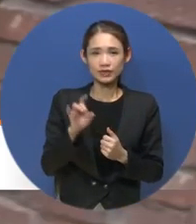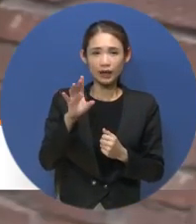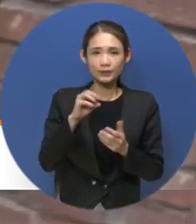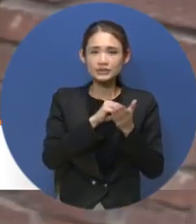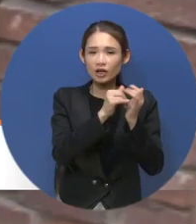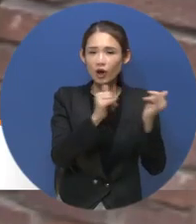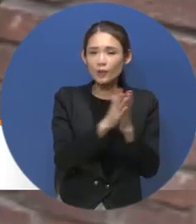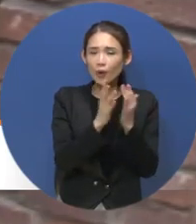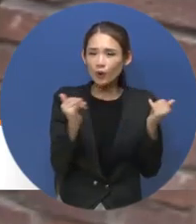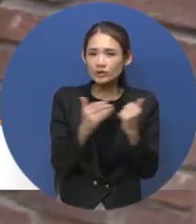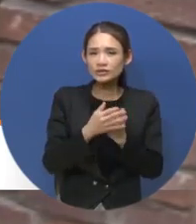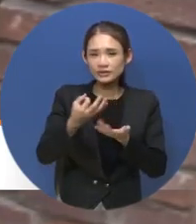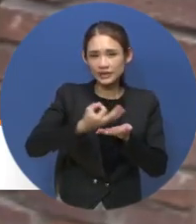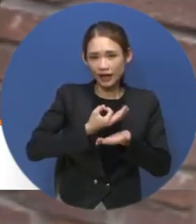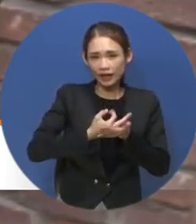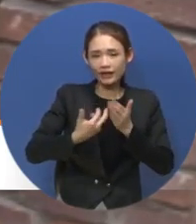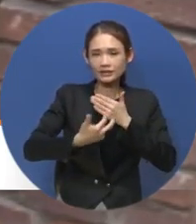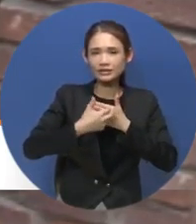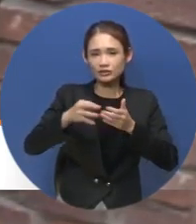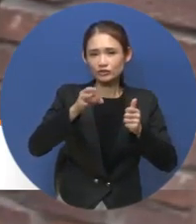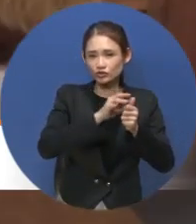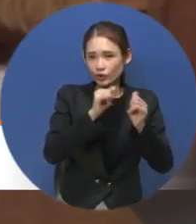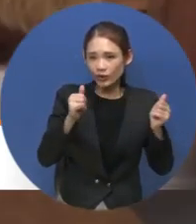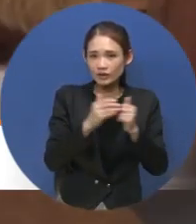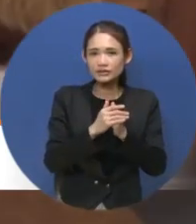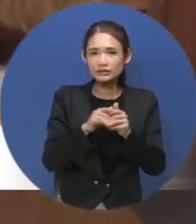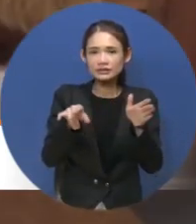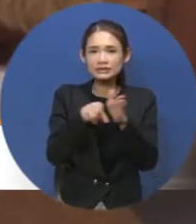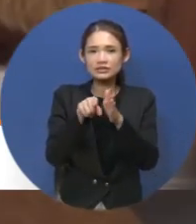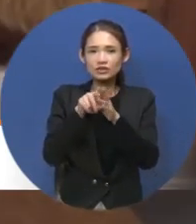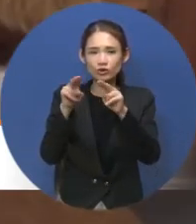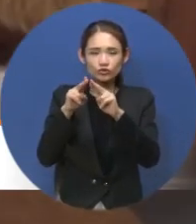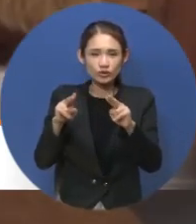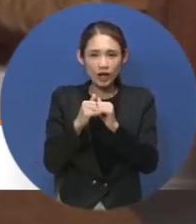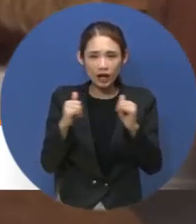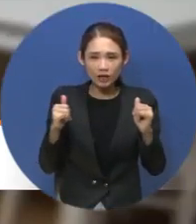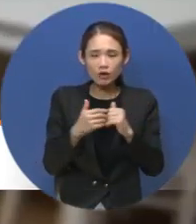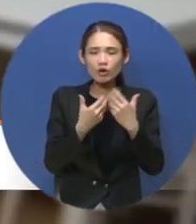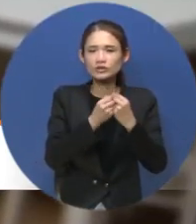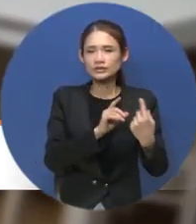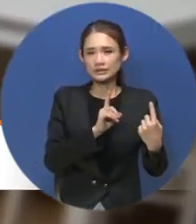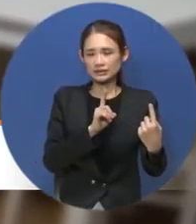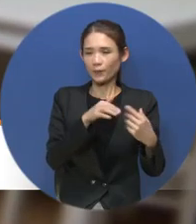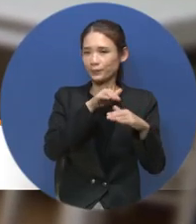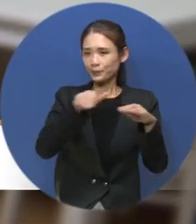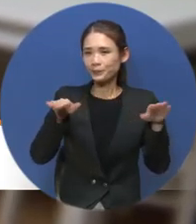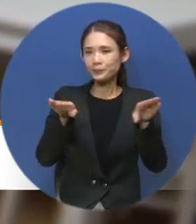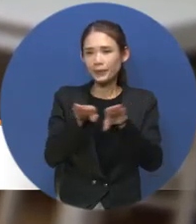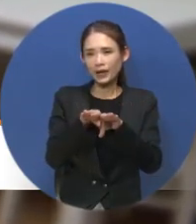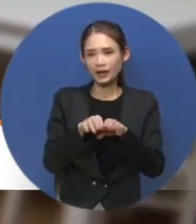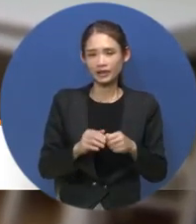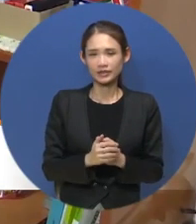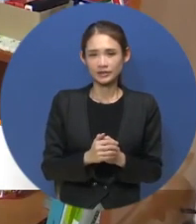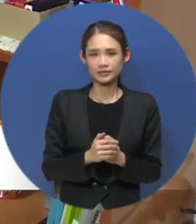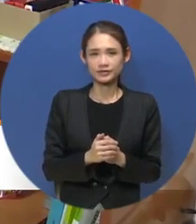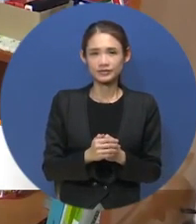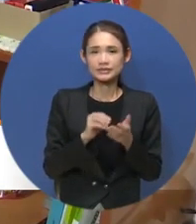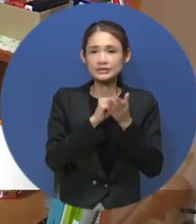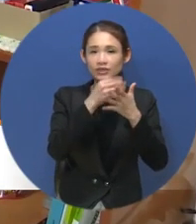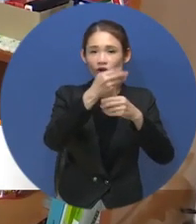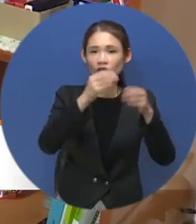신청 자격은 서울시에 거주하는 만 15세 이상 39세 이하 중증 장애인으로 기준 중위소득 100%